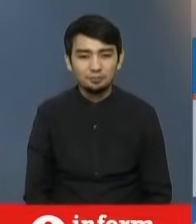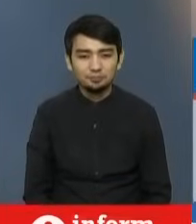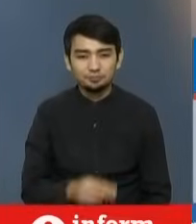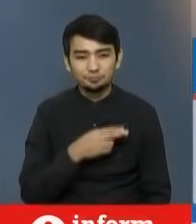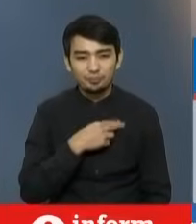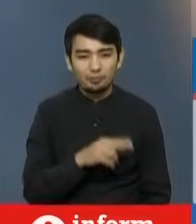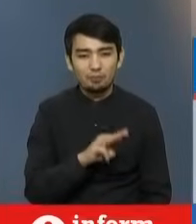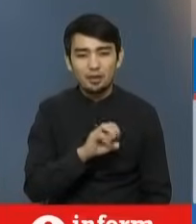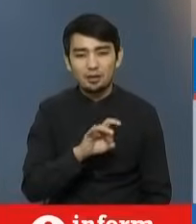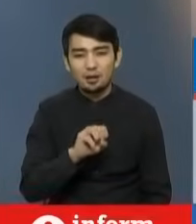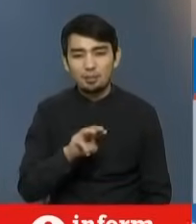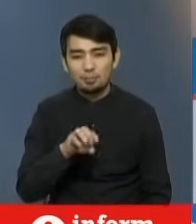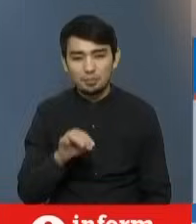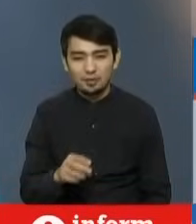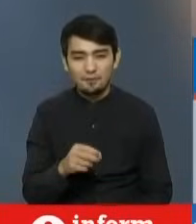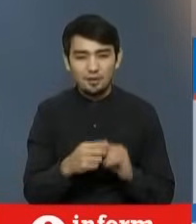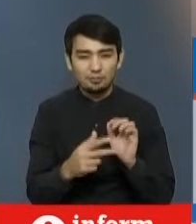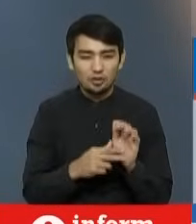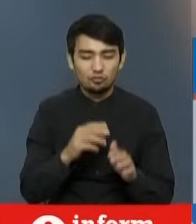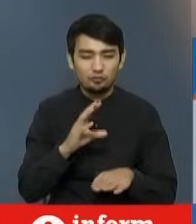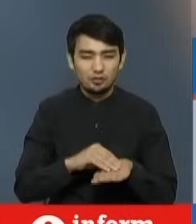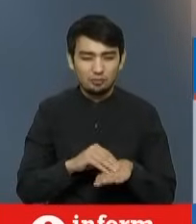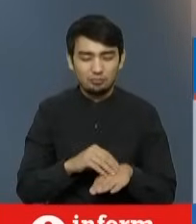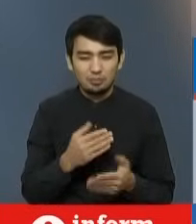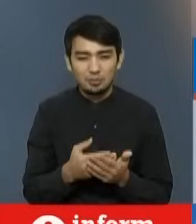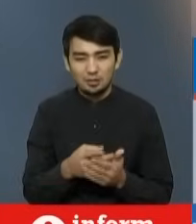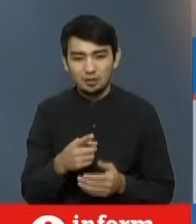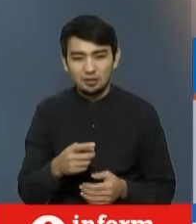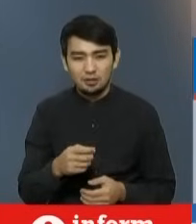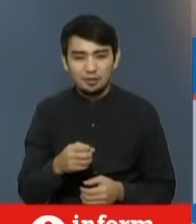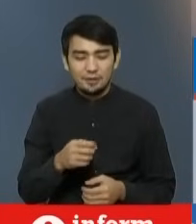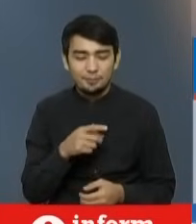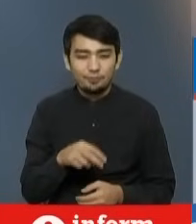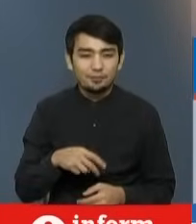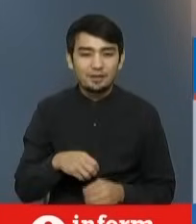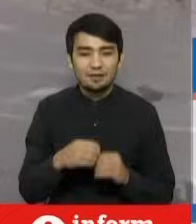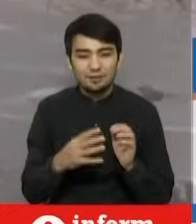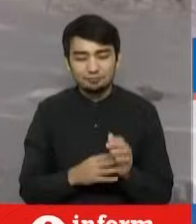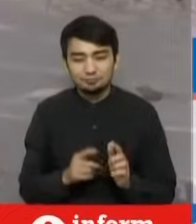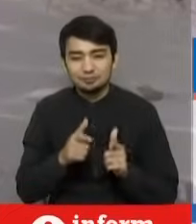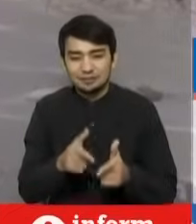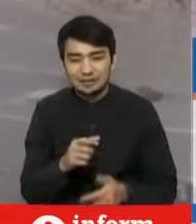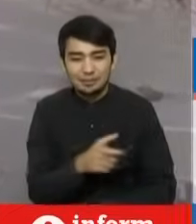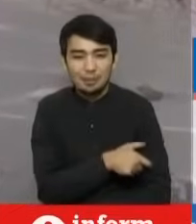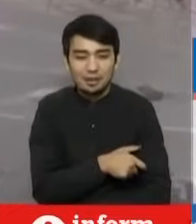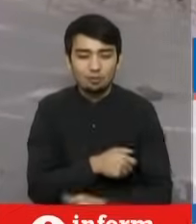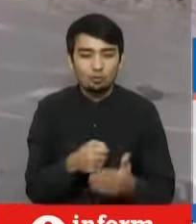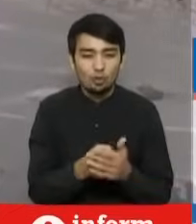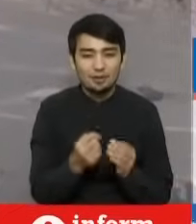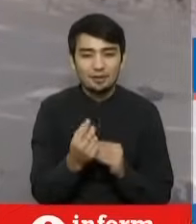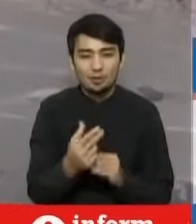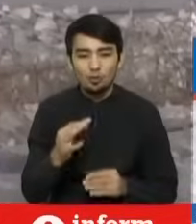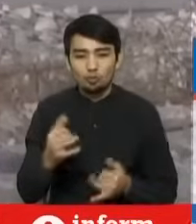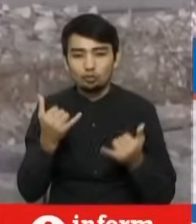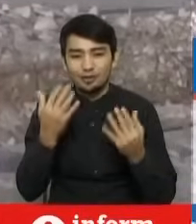Погибший Мейрамбек Жаралгапов в 18 часов вечера получил разнарядку и с 19 заступил на смену. Он должен был дежурить до 13:00 сегодняшнего